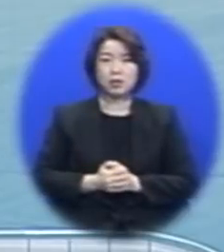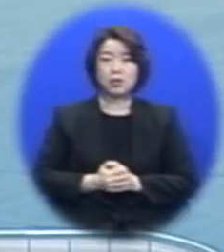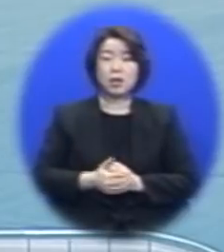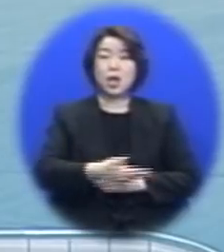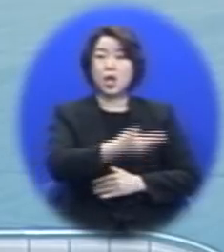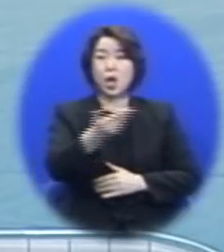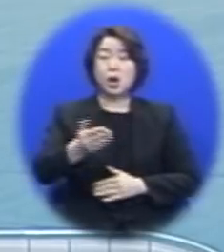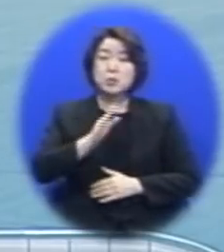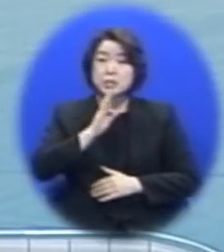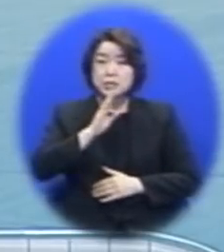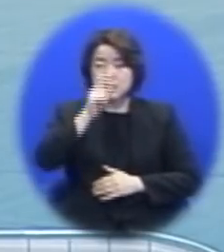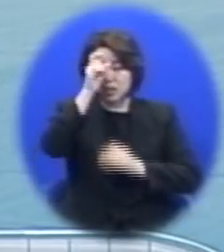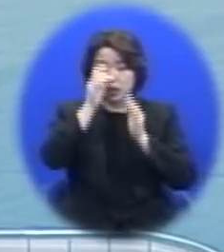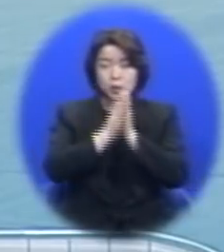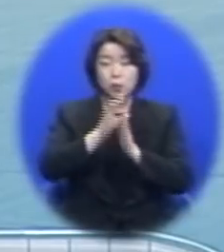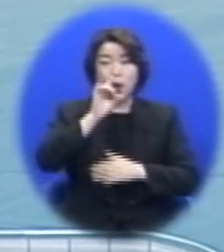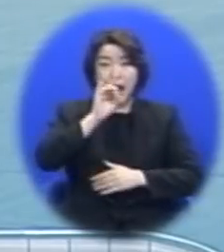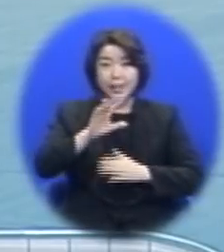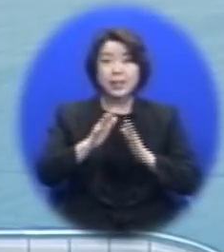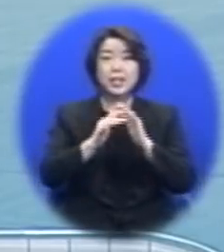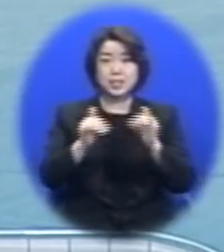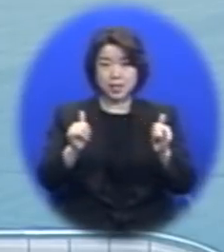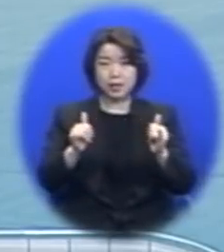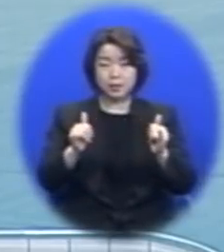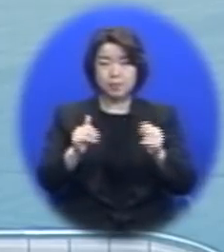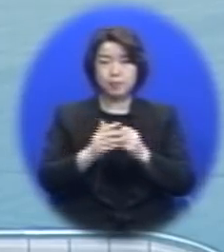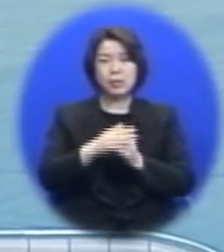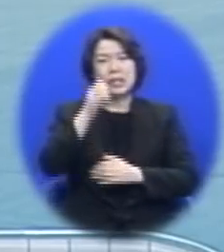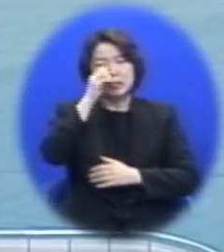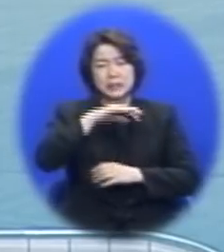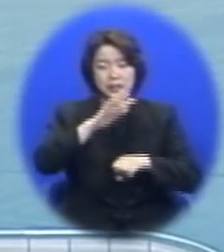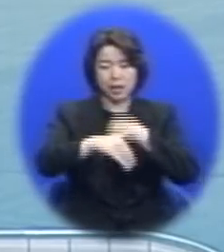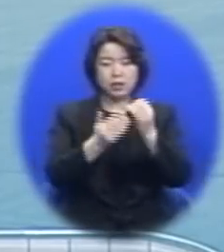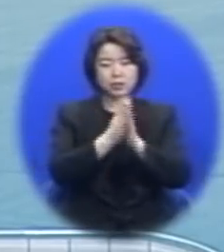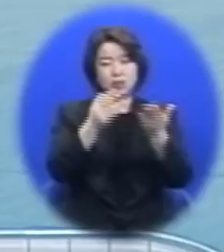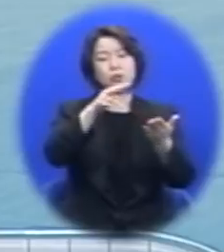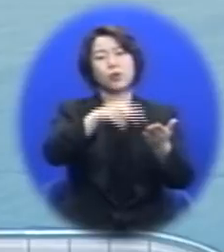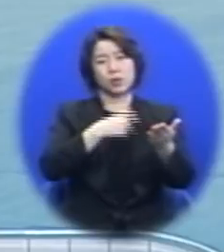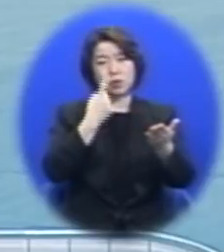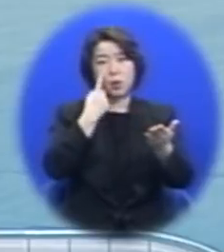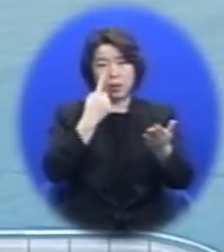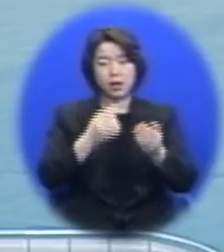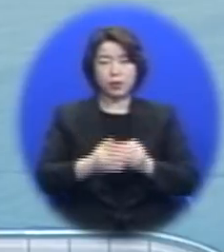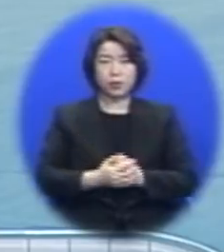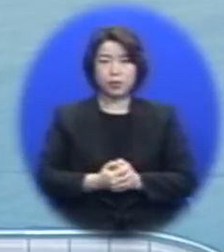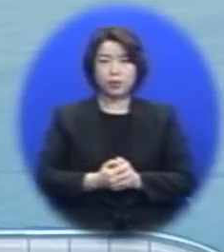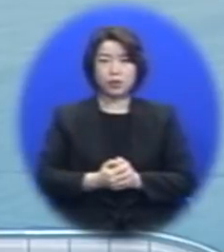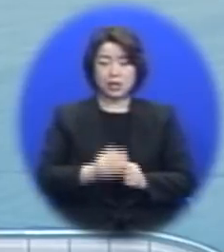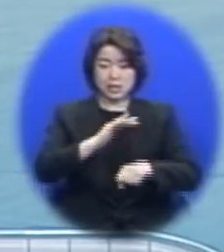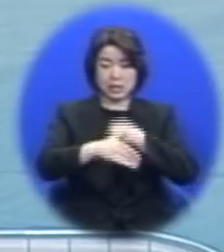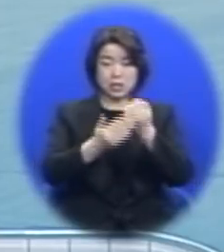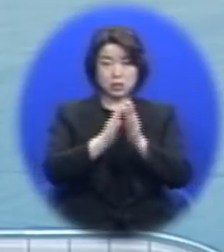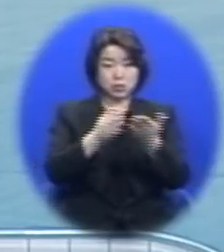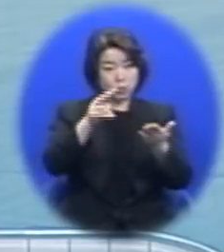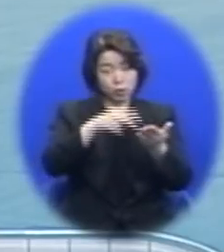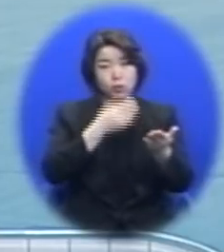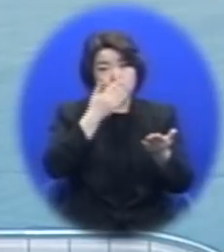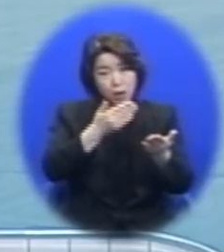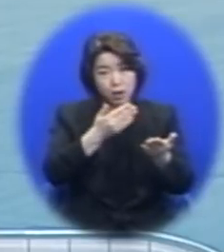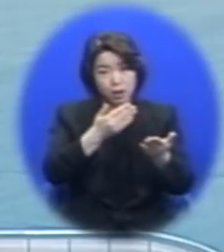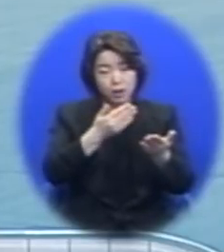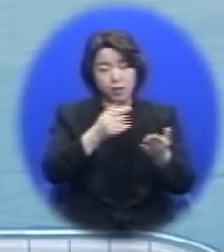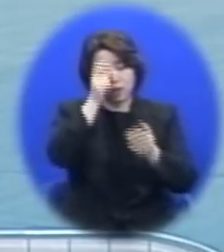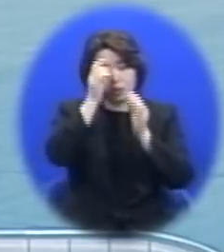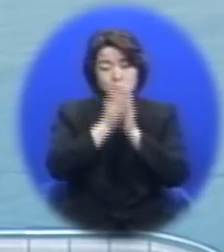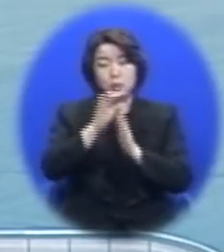여러분, 진짜 기도가 안 되시는 분, 그냥 성경을 보세요. 아, 성경은 볼 수 있잖아요. 기도는